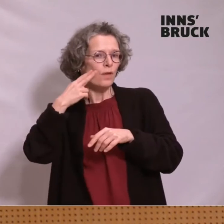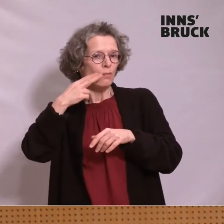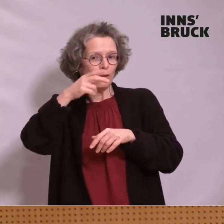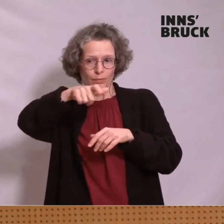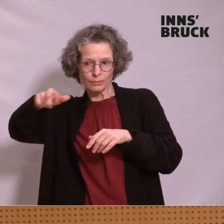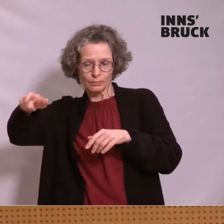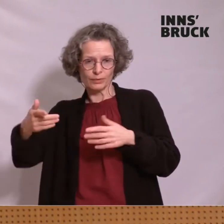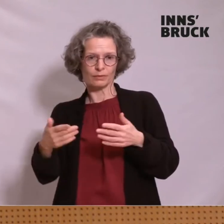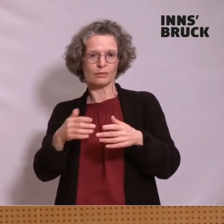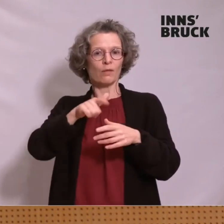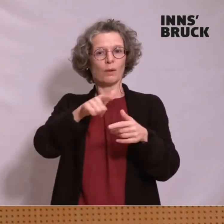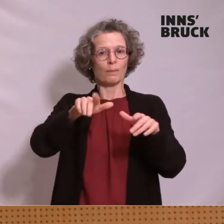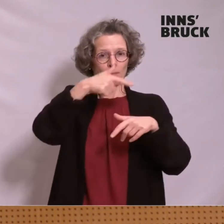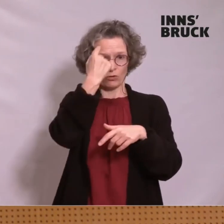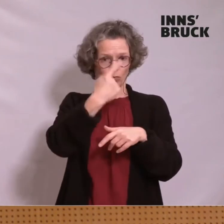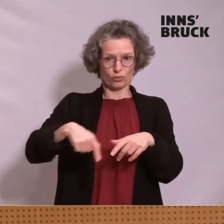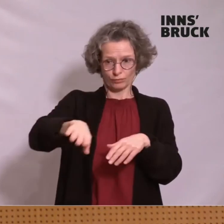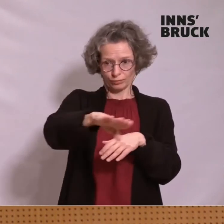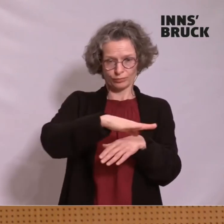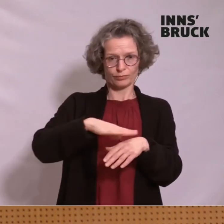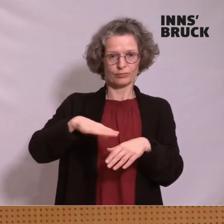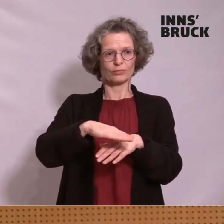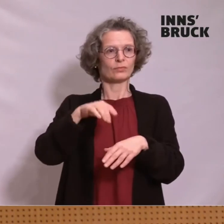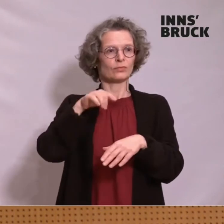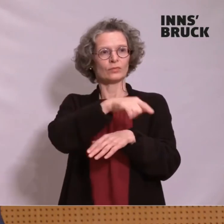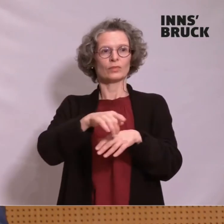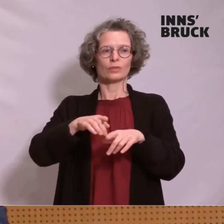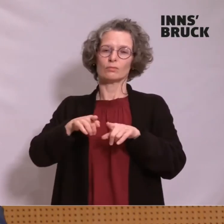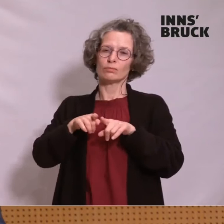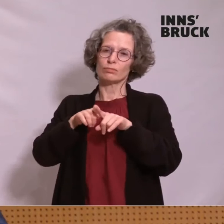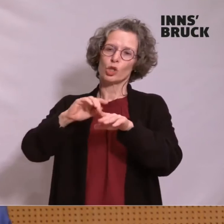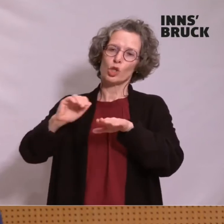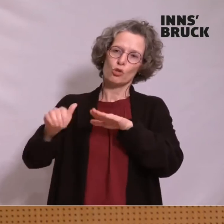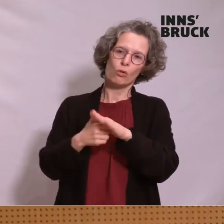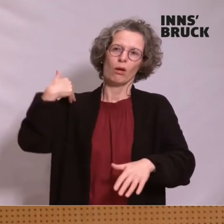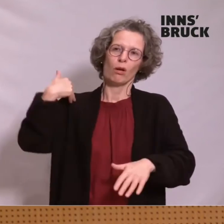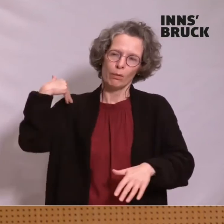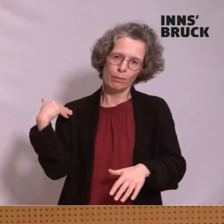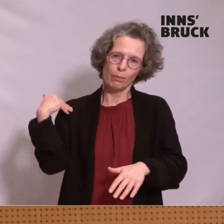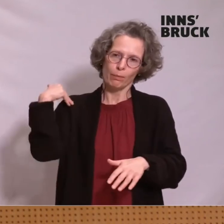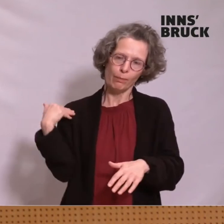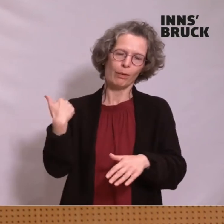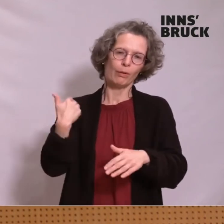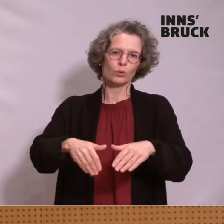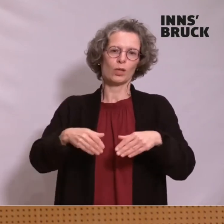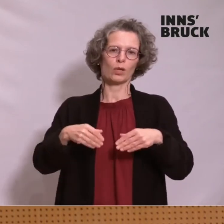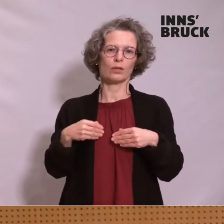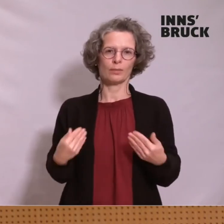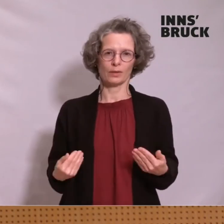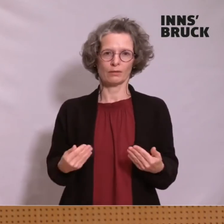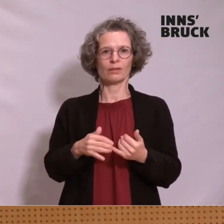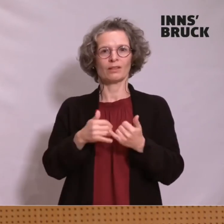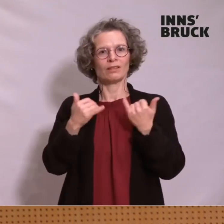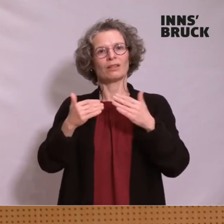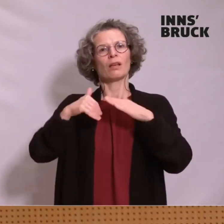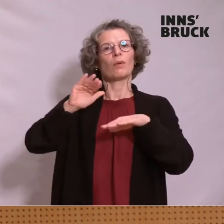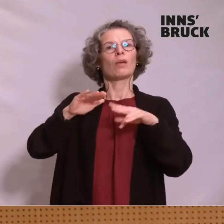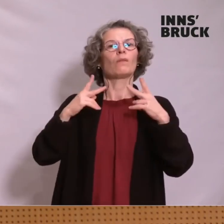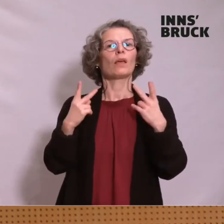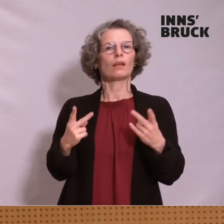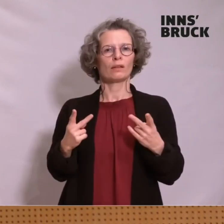für die Menschen, welche konstant neue Lasten auf sich nehmen müssen, aktuell viel wichtiger